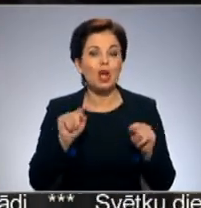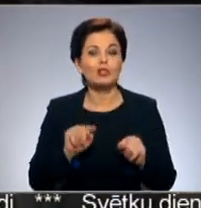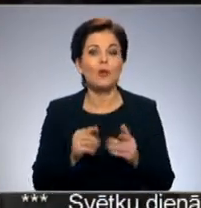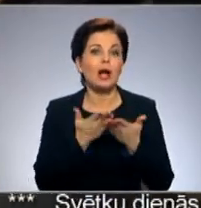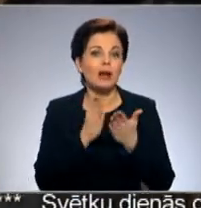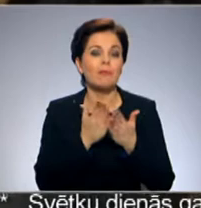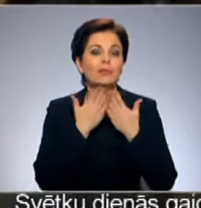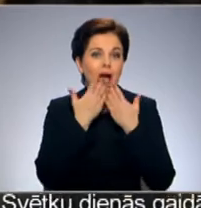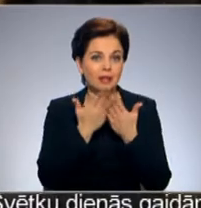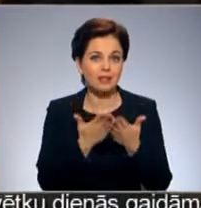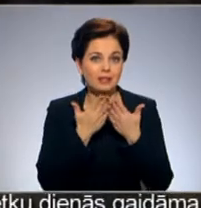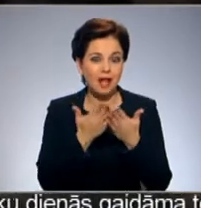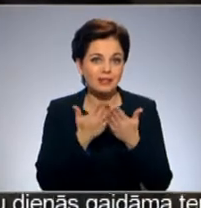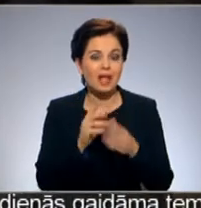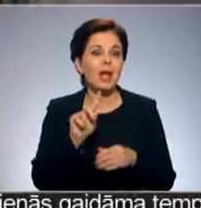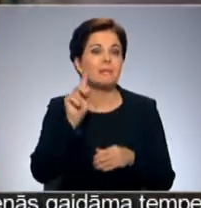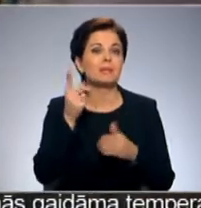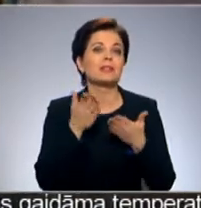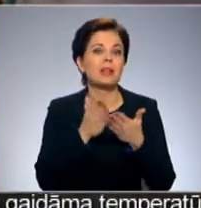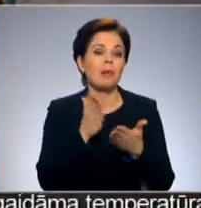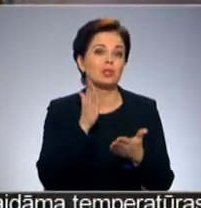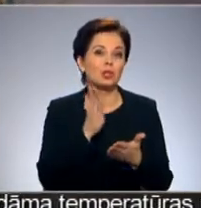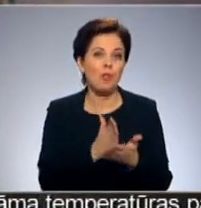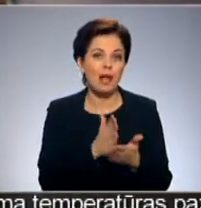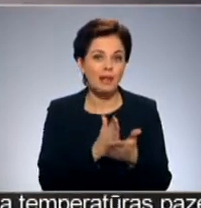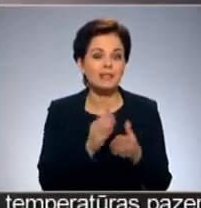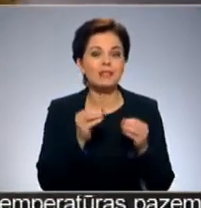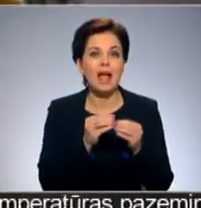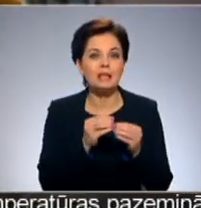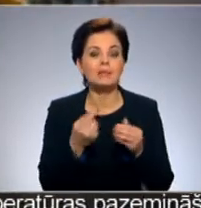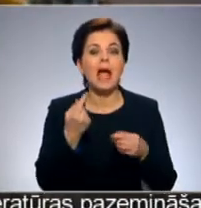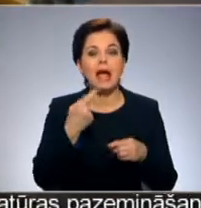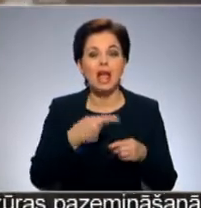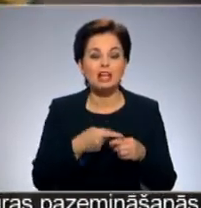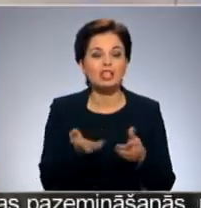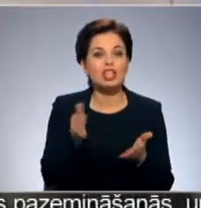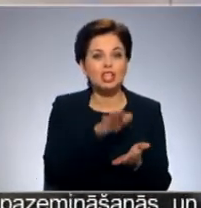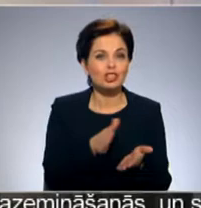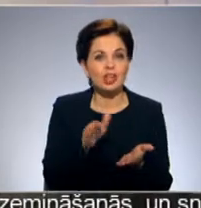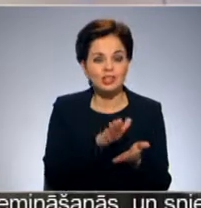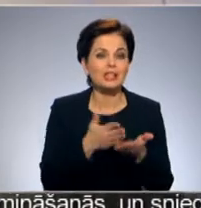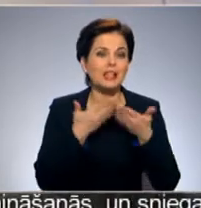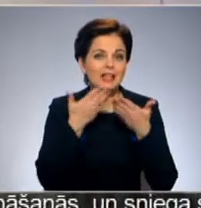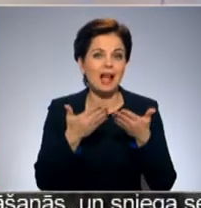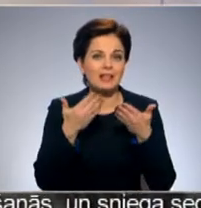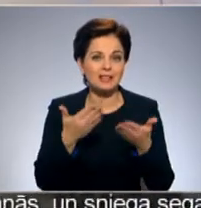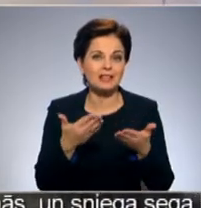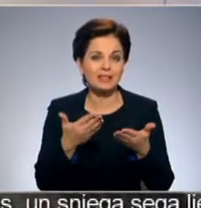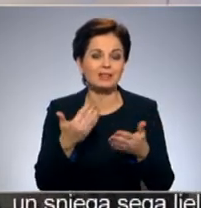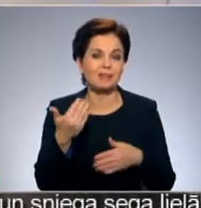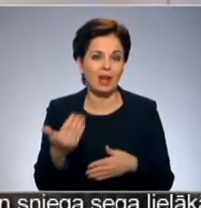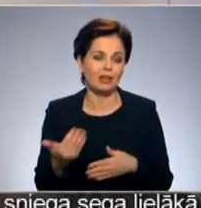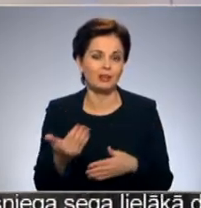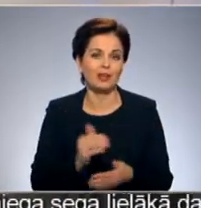var izlasīt, un es domāju, ka pirmās grāmatas noteikti mājās tik 10 reizes izšķirstītas un izlasītas priekšā. Ja?